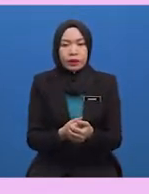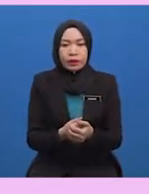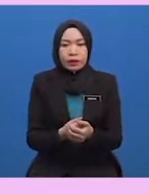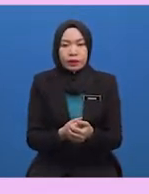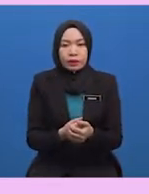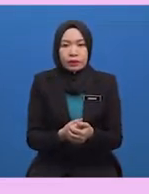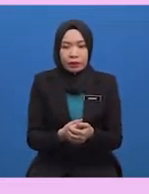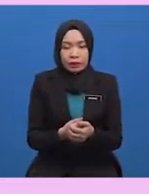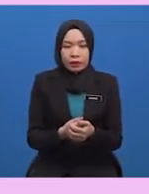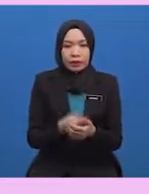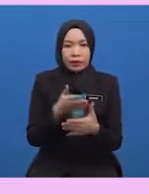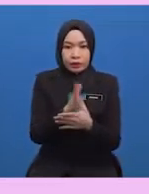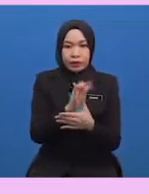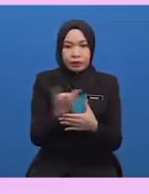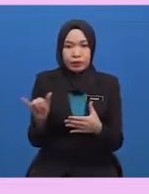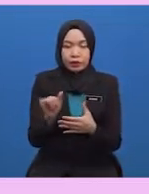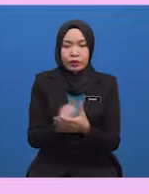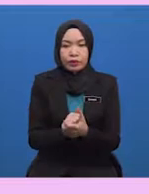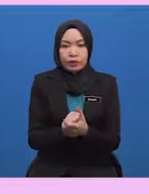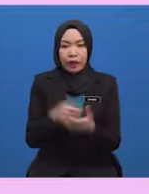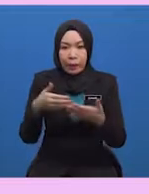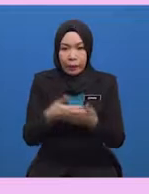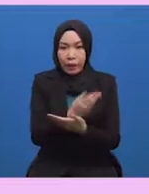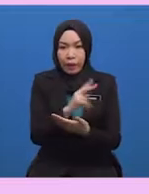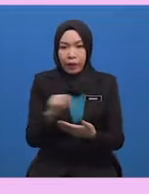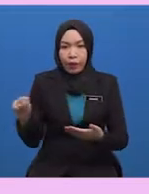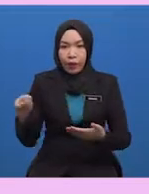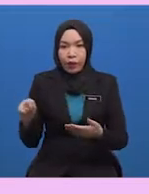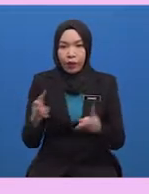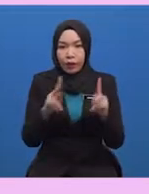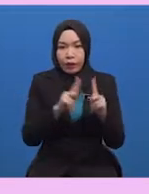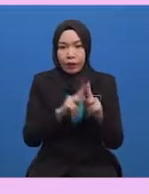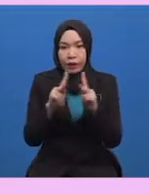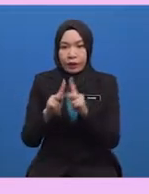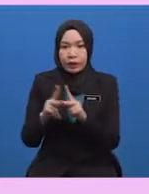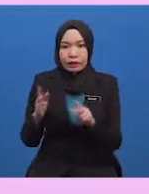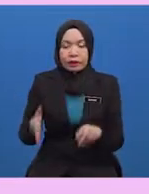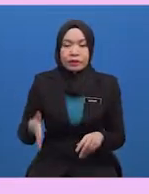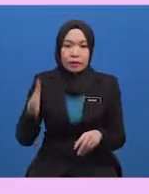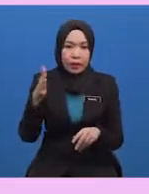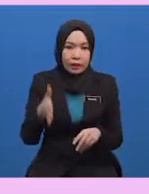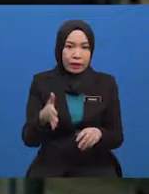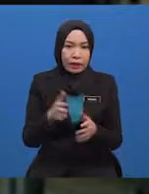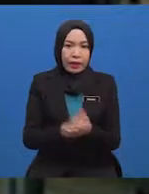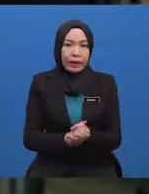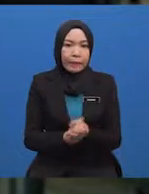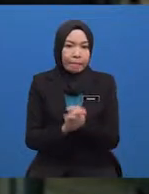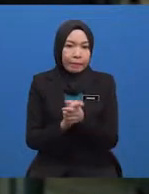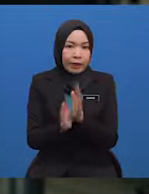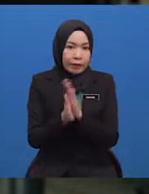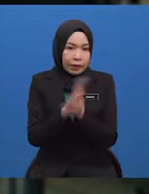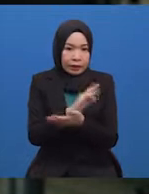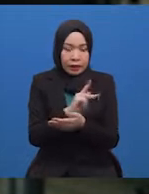kesihatan. Pemodenan desa akan membawa teknologi dan perubatan moden ke kawasan desa. Oleh